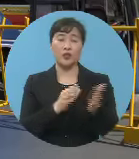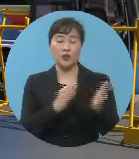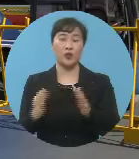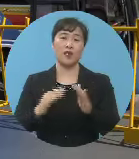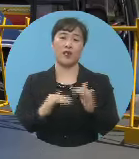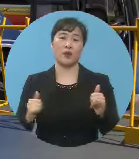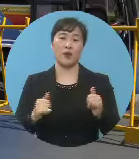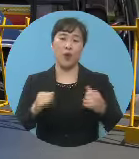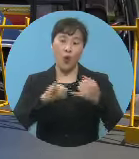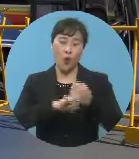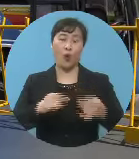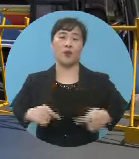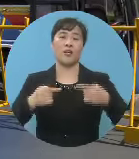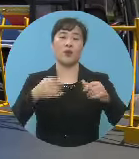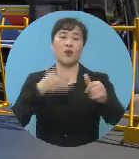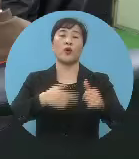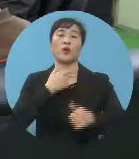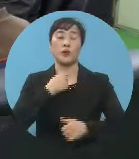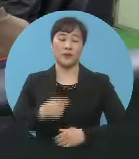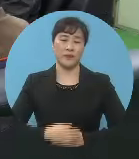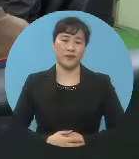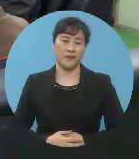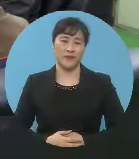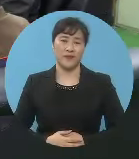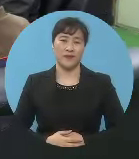준비생들한테도 참여를 굉장히 권하고 싶습니다.